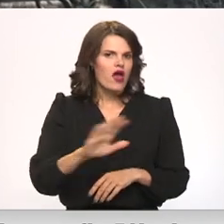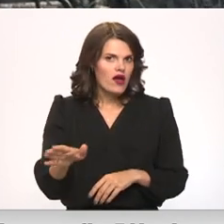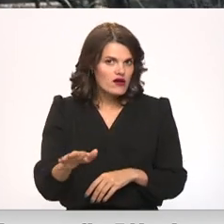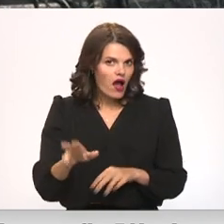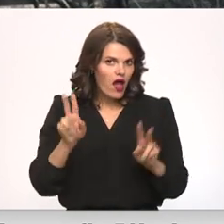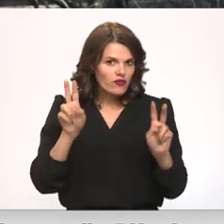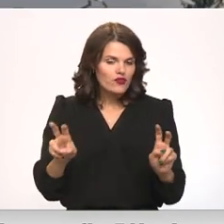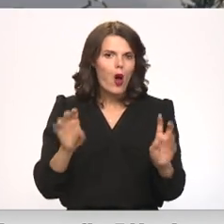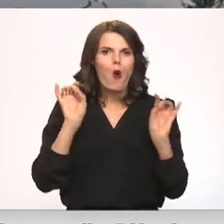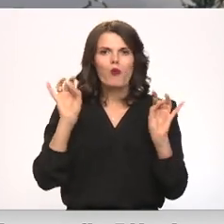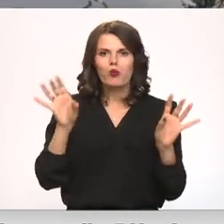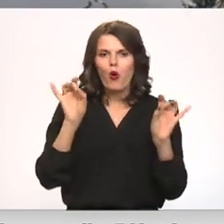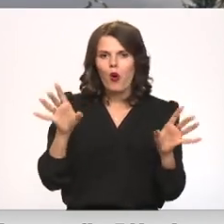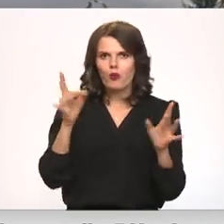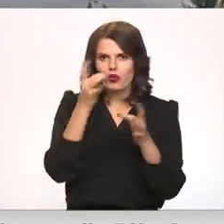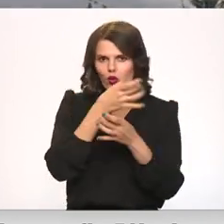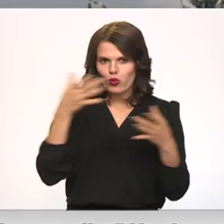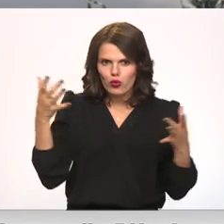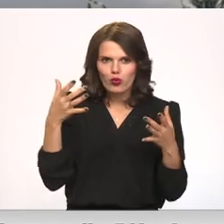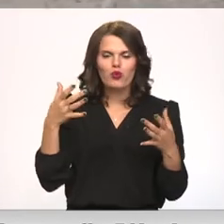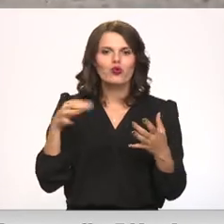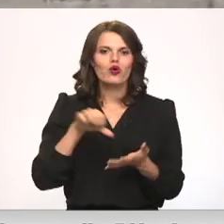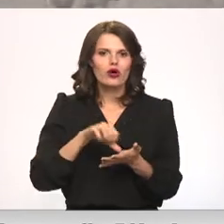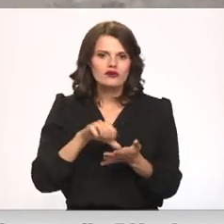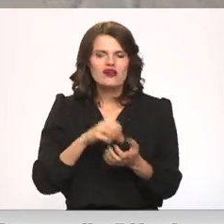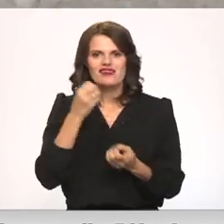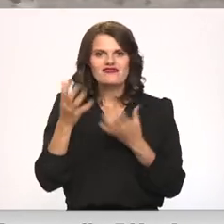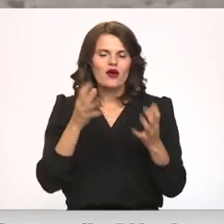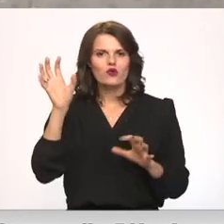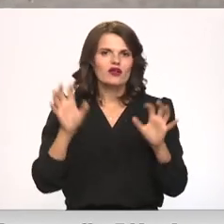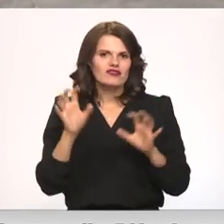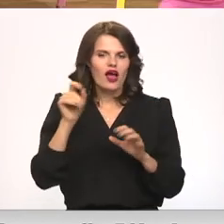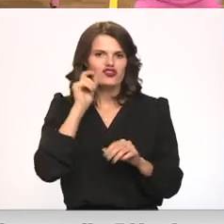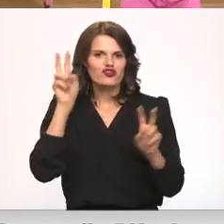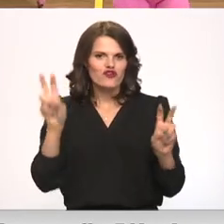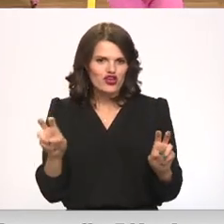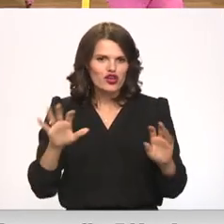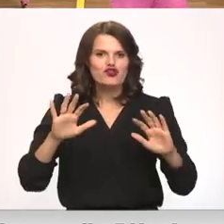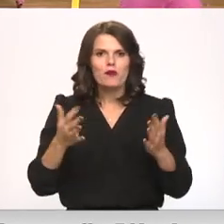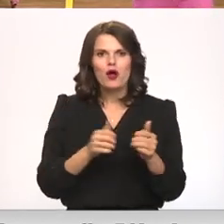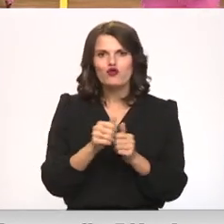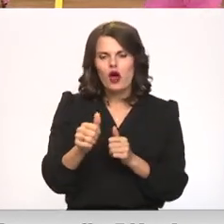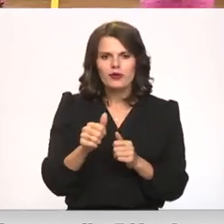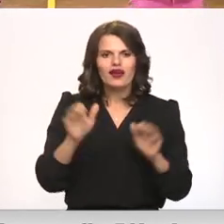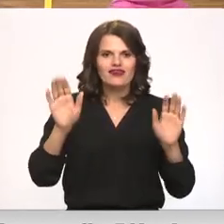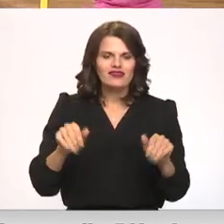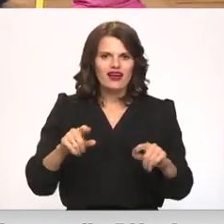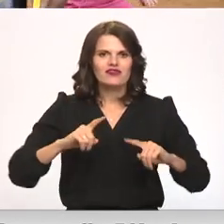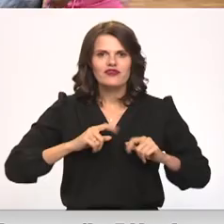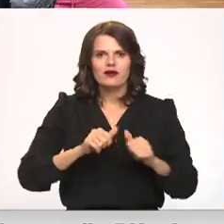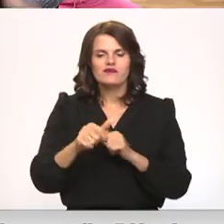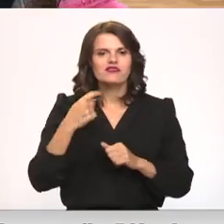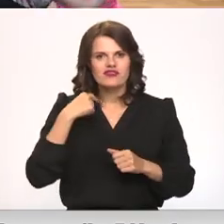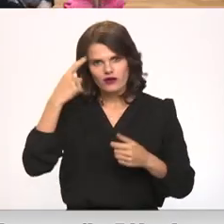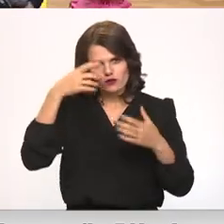Kategorijā popkultūra visvairāk balsu ieguvis koncertu uzvedums Ziedonis Lācis vīrieši. Bet nominācijā starts finālam izvirzīta